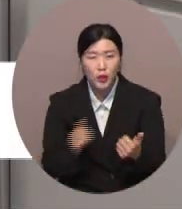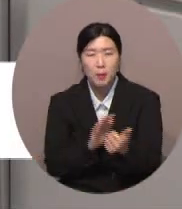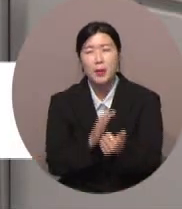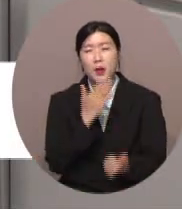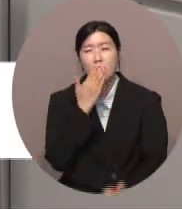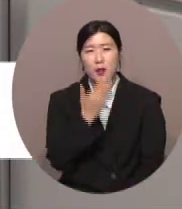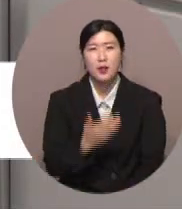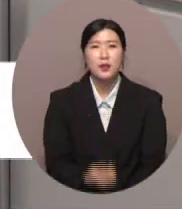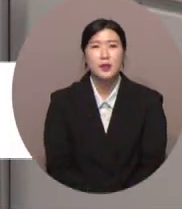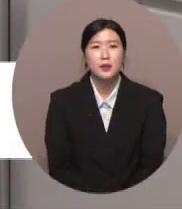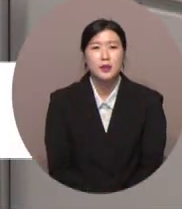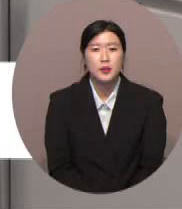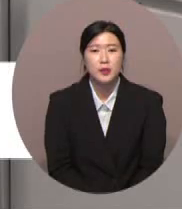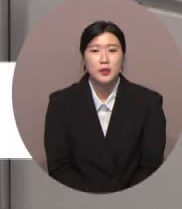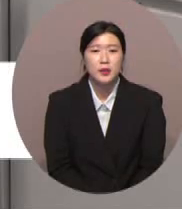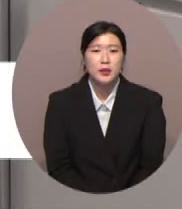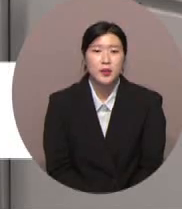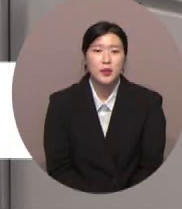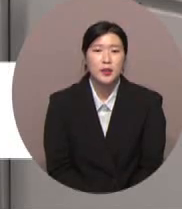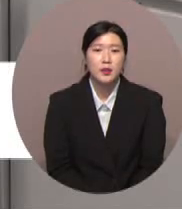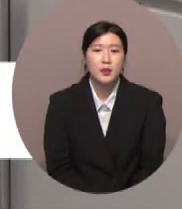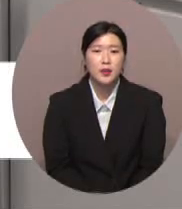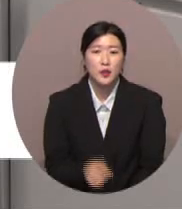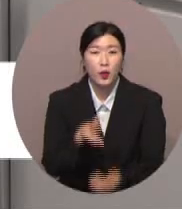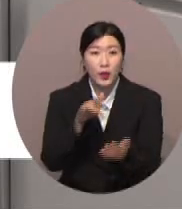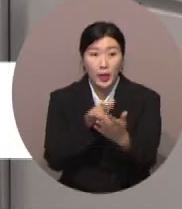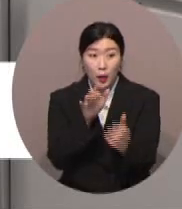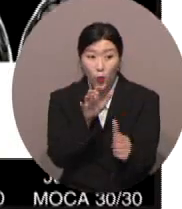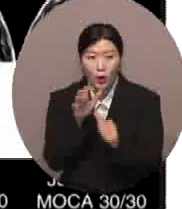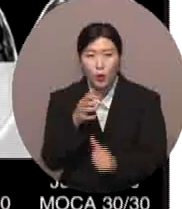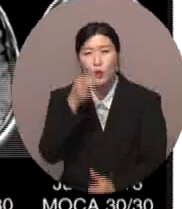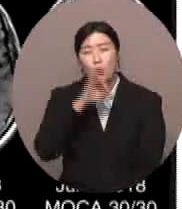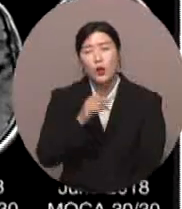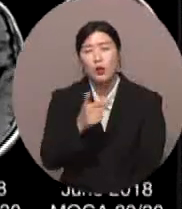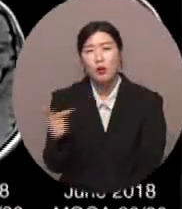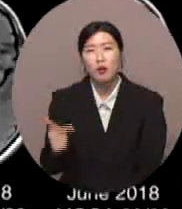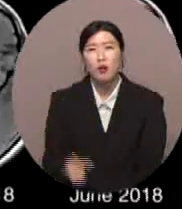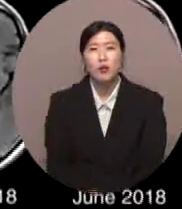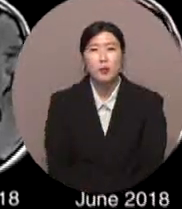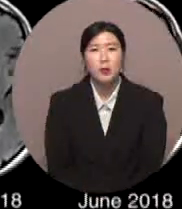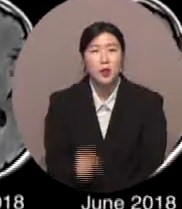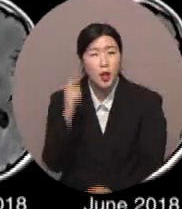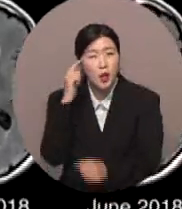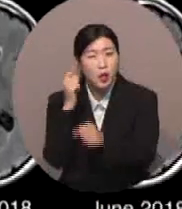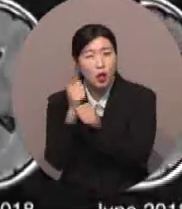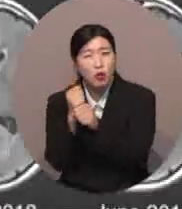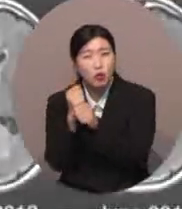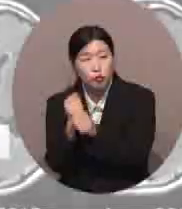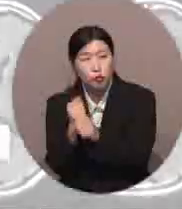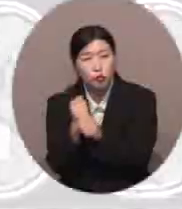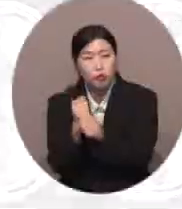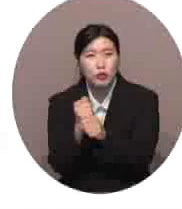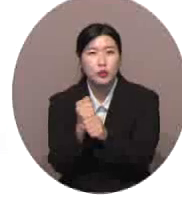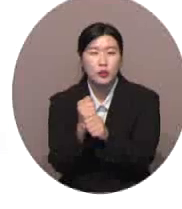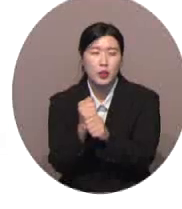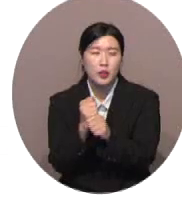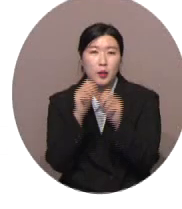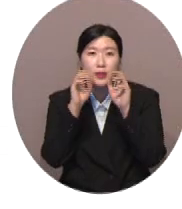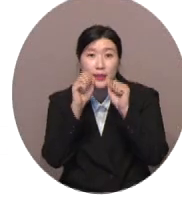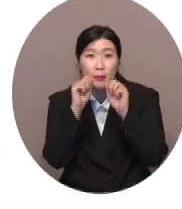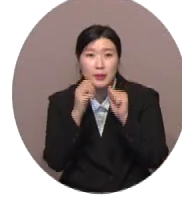위해서는 저희가 만든 2개씩 생각한 백지를 운영하는 것이 이번 연구는 국제 학술지 네이처 메디슨